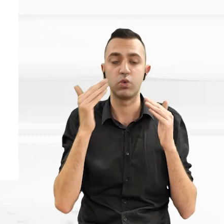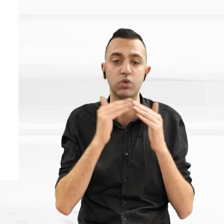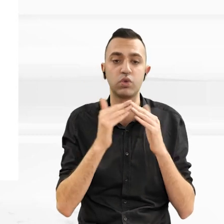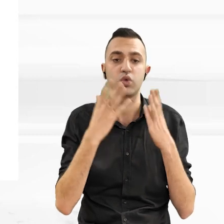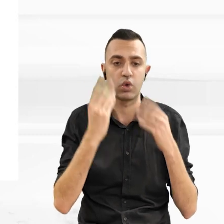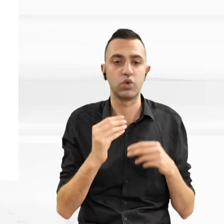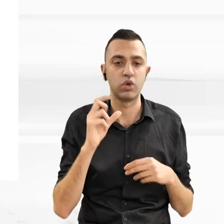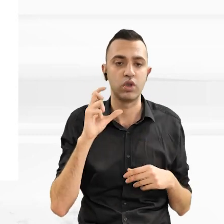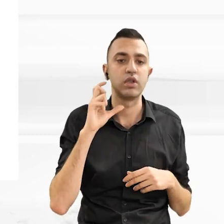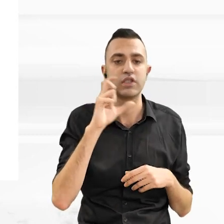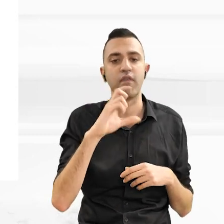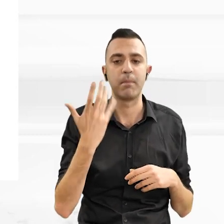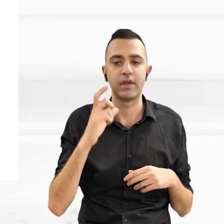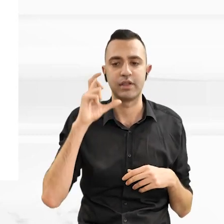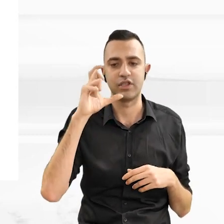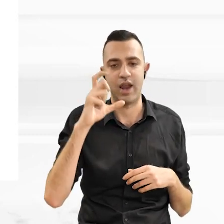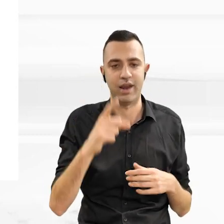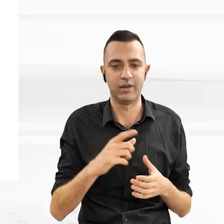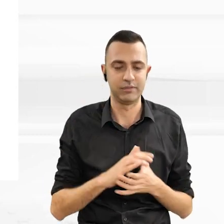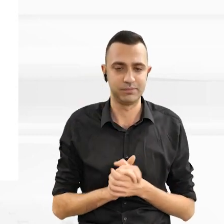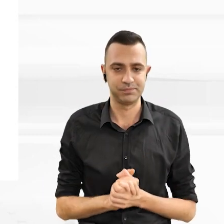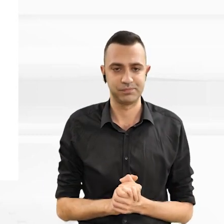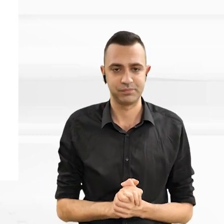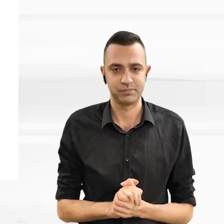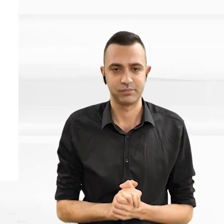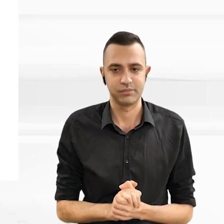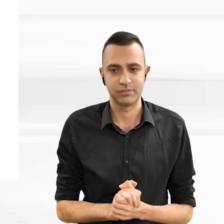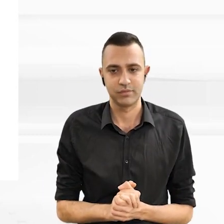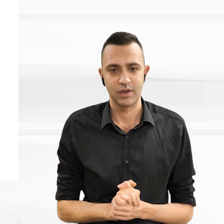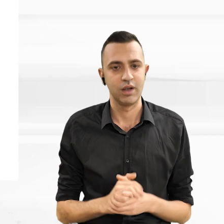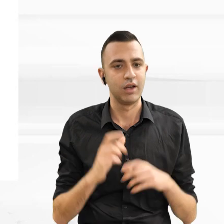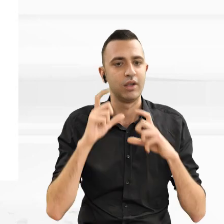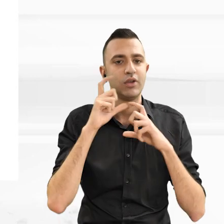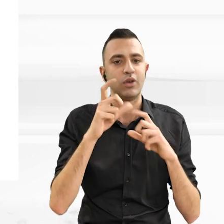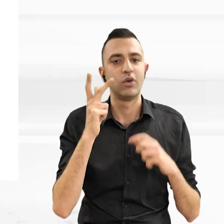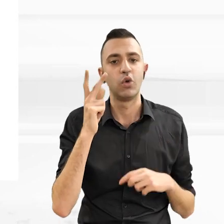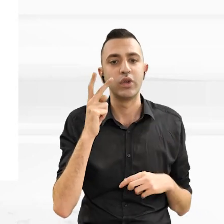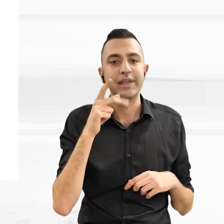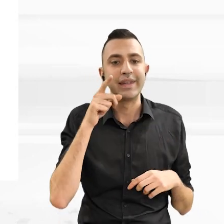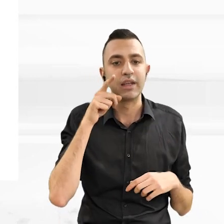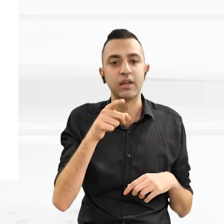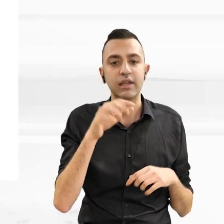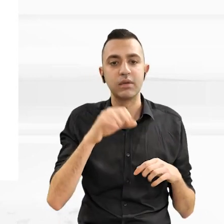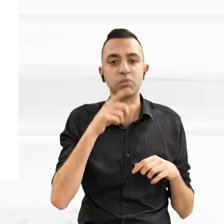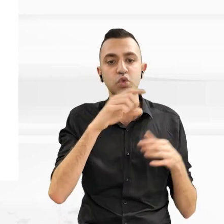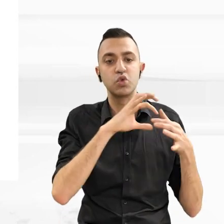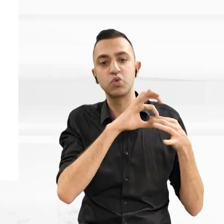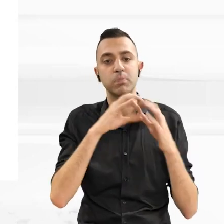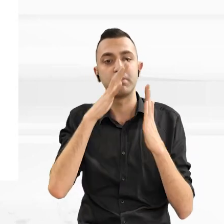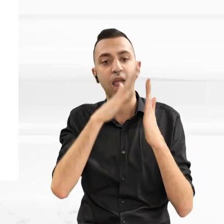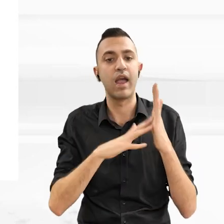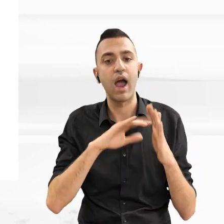cevap olarak karşımıza çıkıyor cevabınız çayı seçin 12 soruya bakalım bu parçada numaralanmış cümlelerin